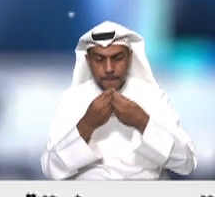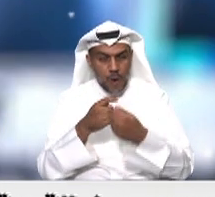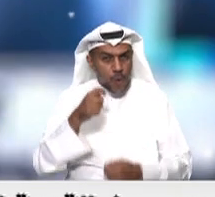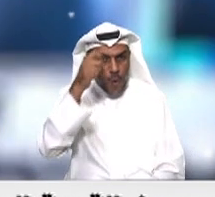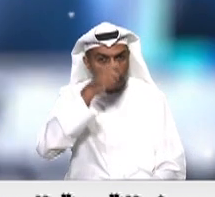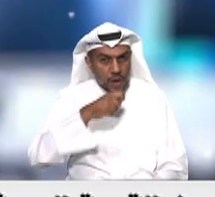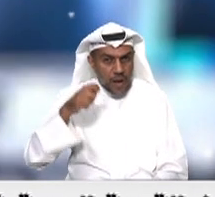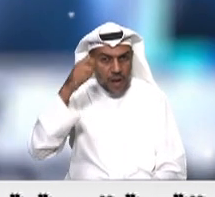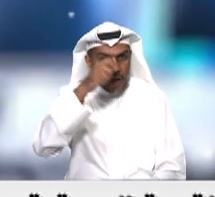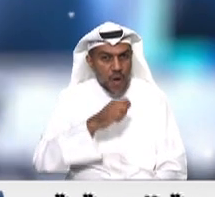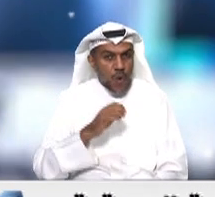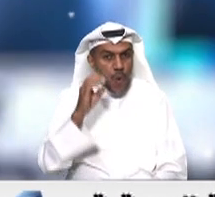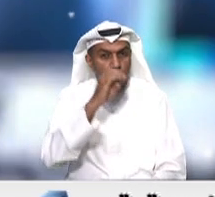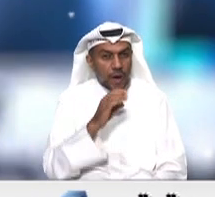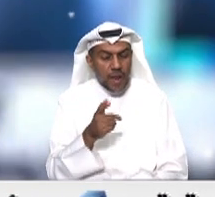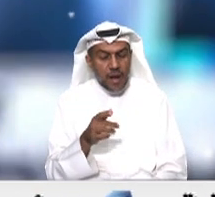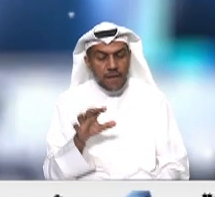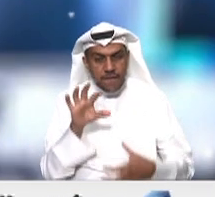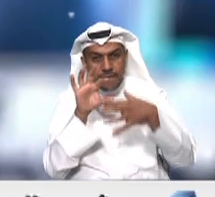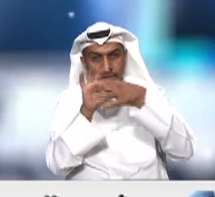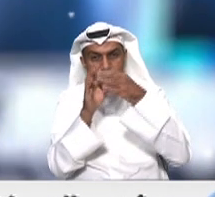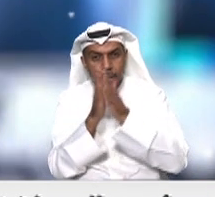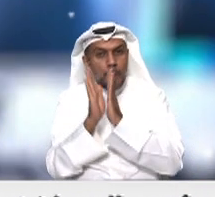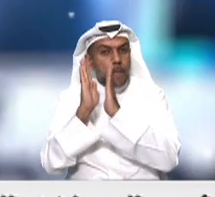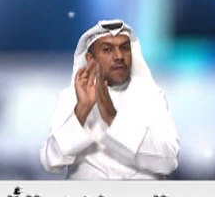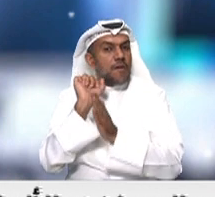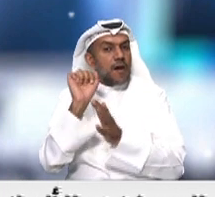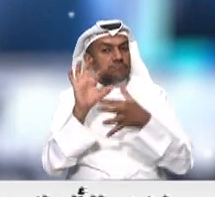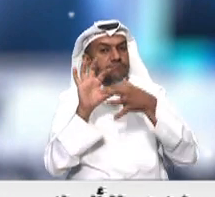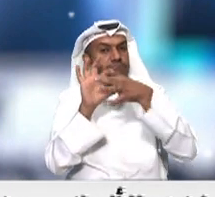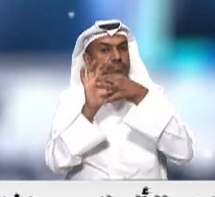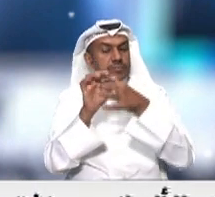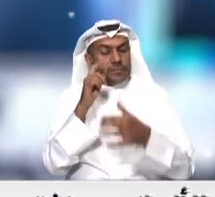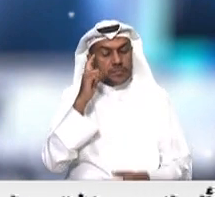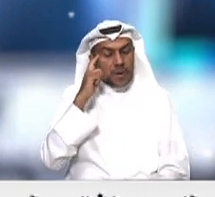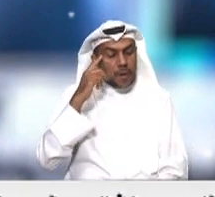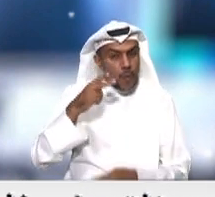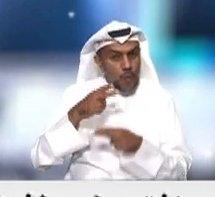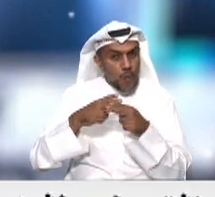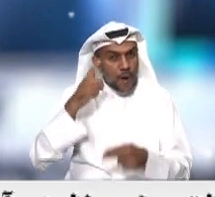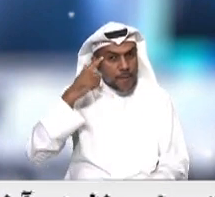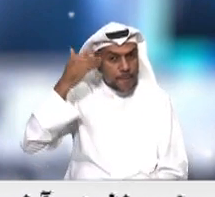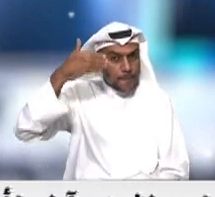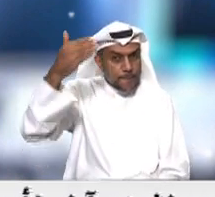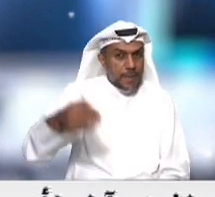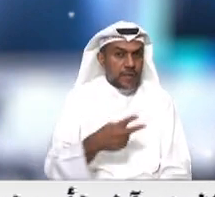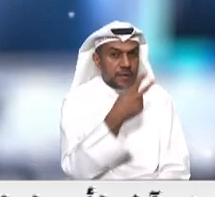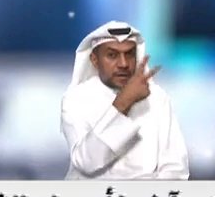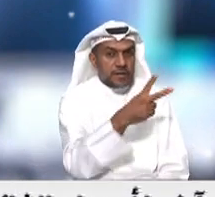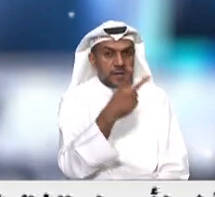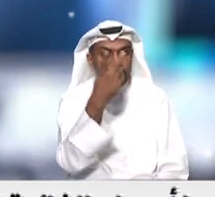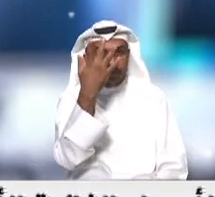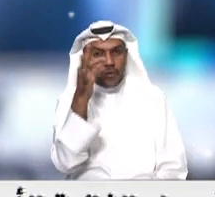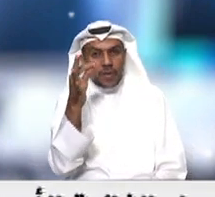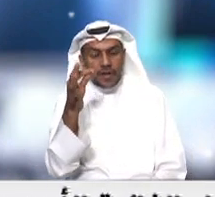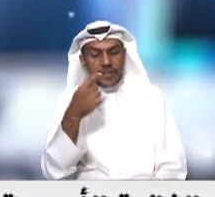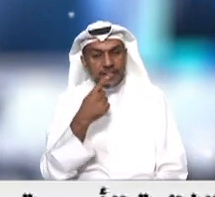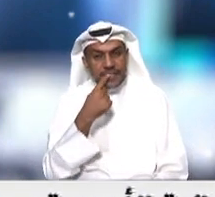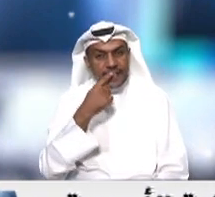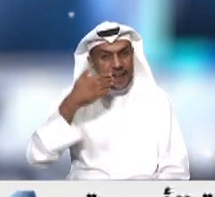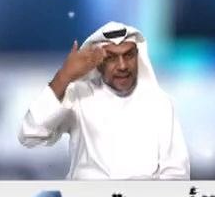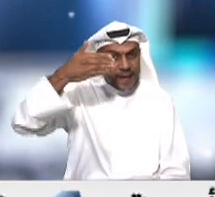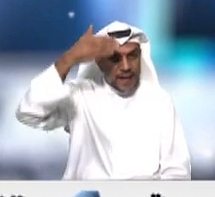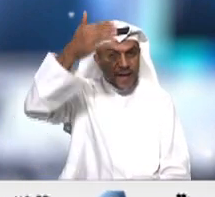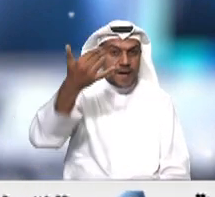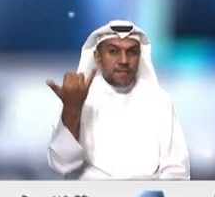تمثل خطوه استراتيجيه نحو تحقيق رؤيه كويت جديده 2035 والتي تهدف